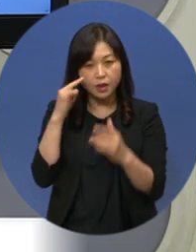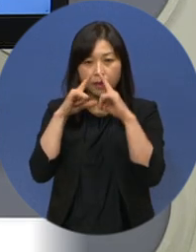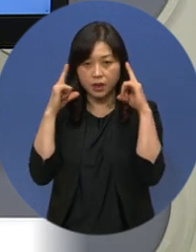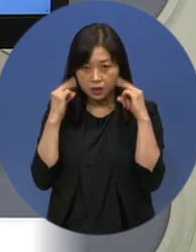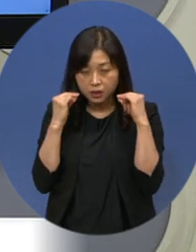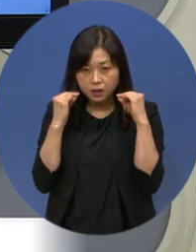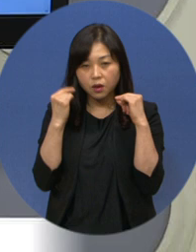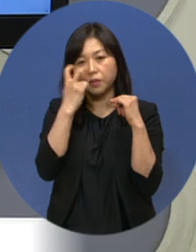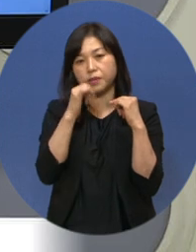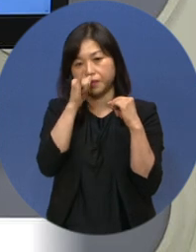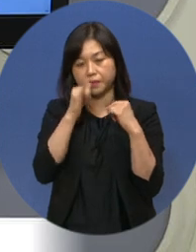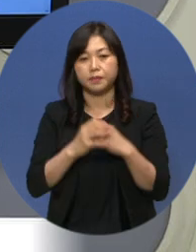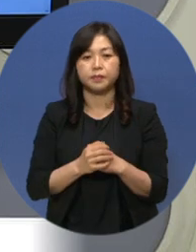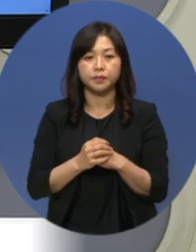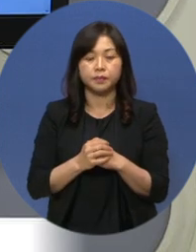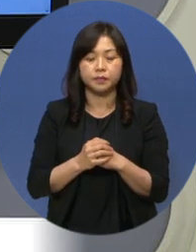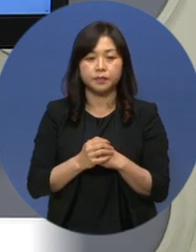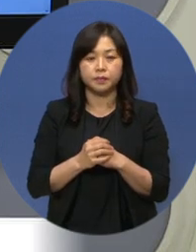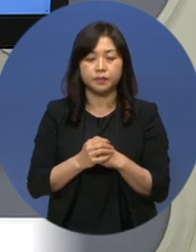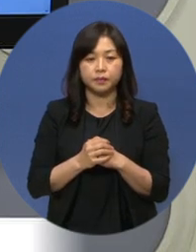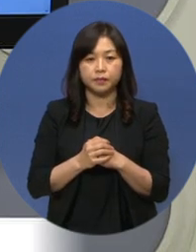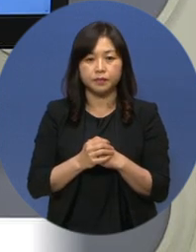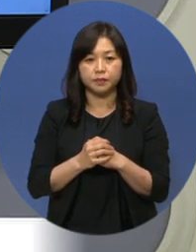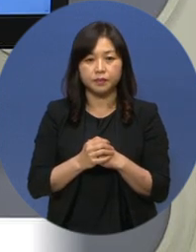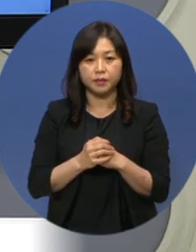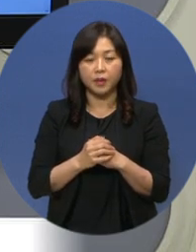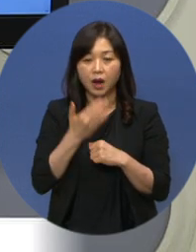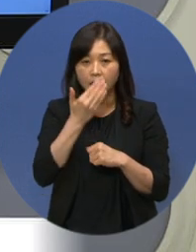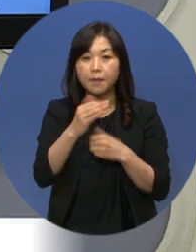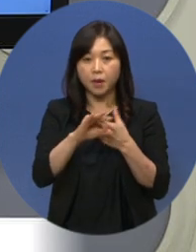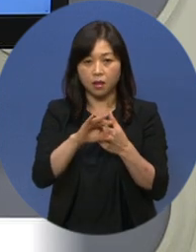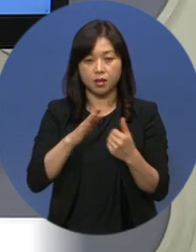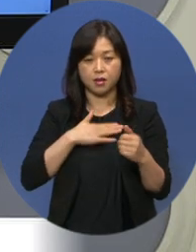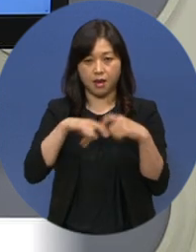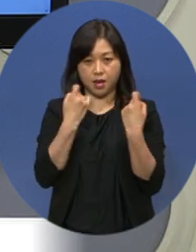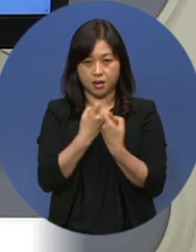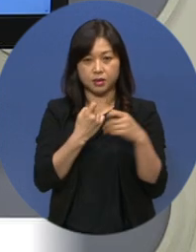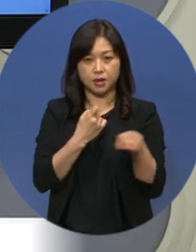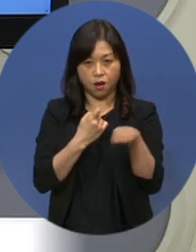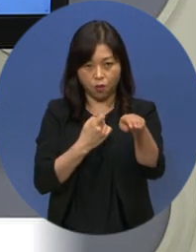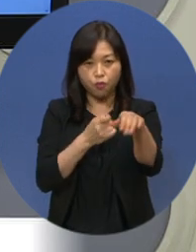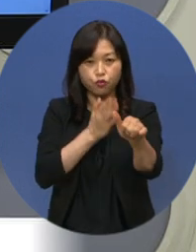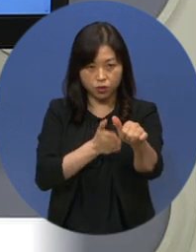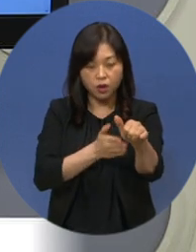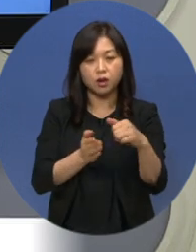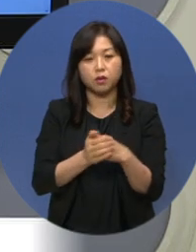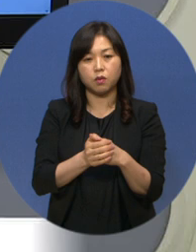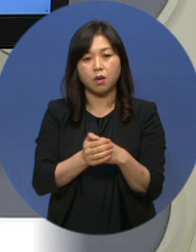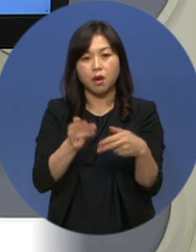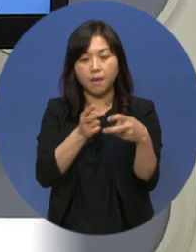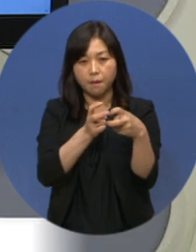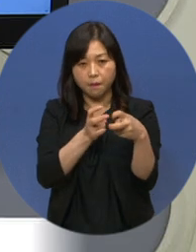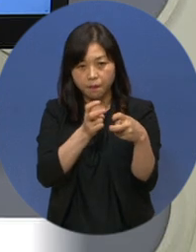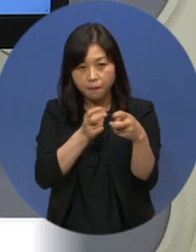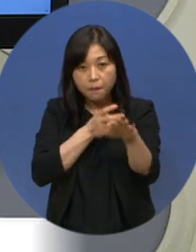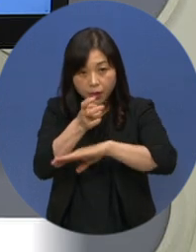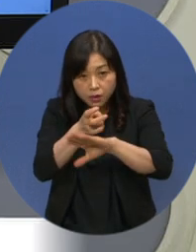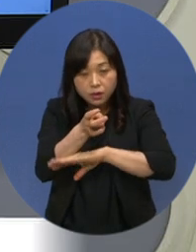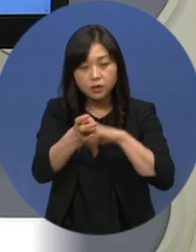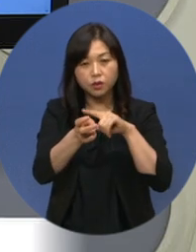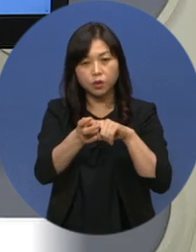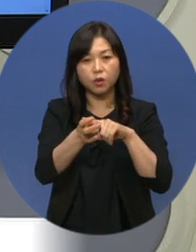하는데요 특히 이동할 때에는 가능한 한 개인 차량을 이용하고 대중교통을 이용하는 경우에는 마스크를